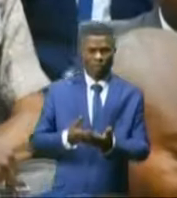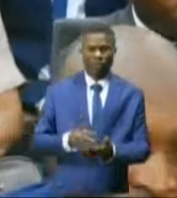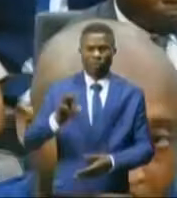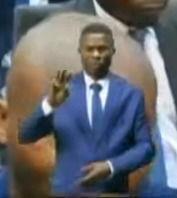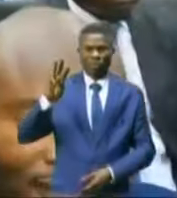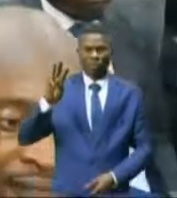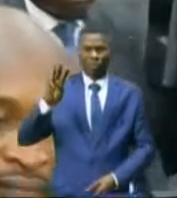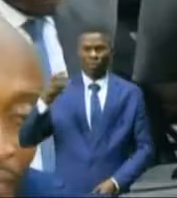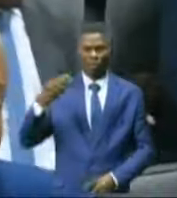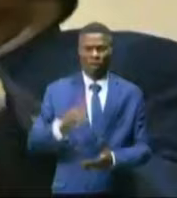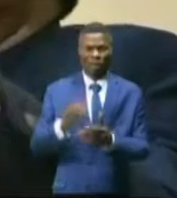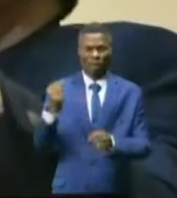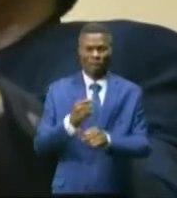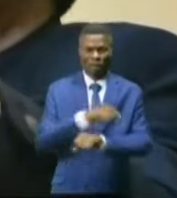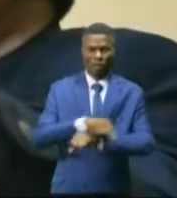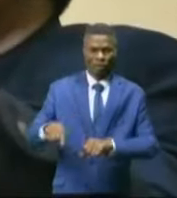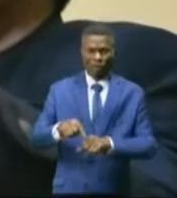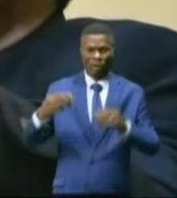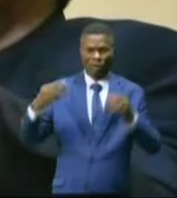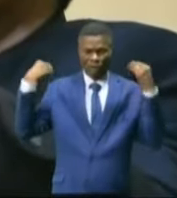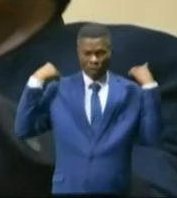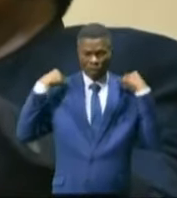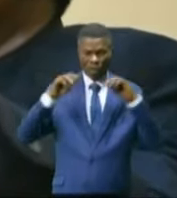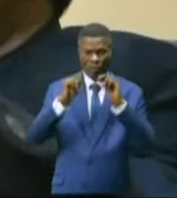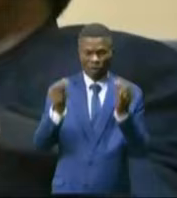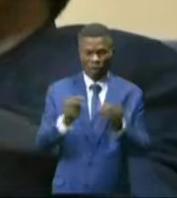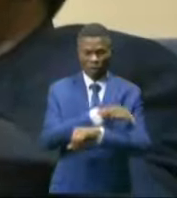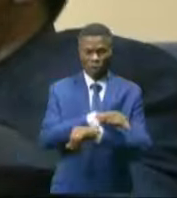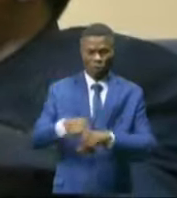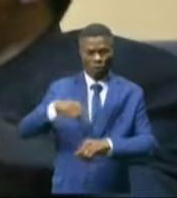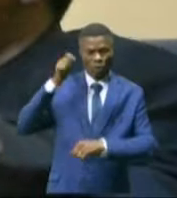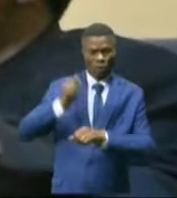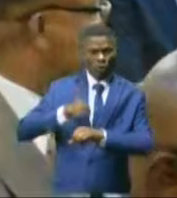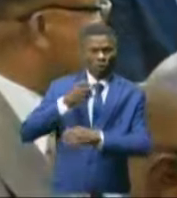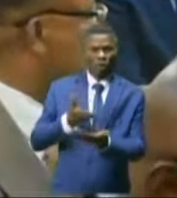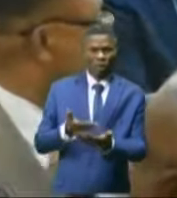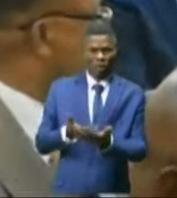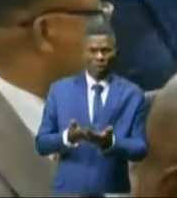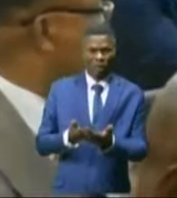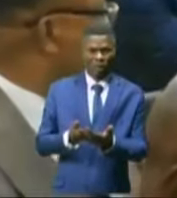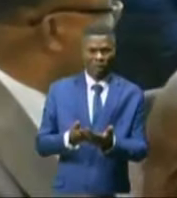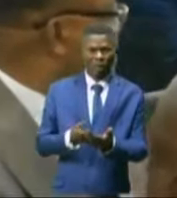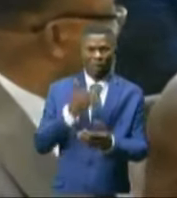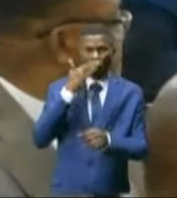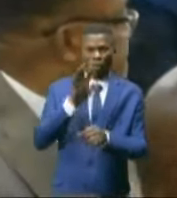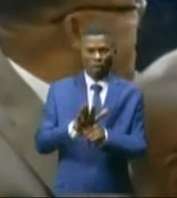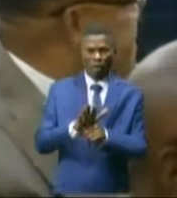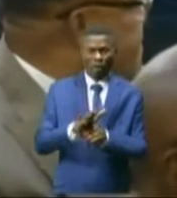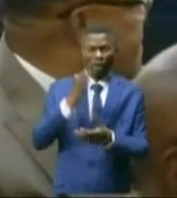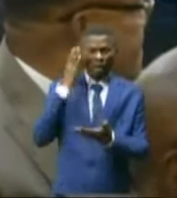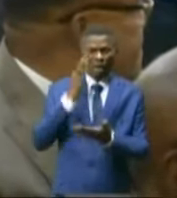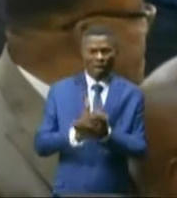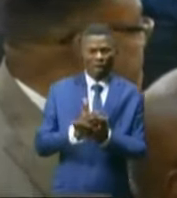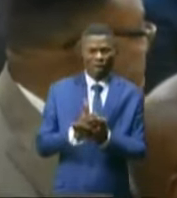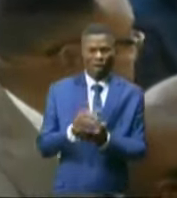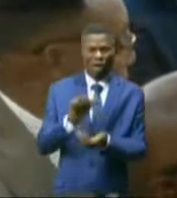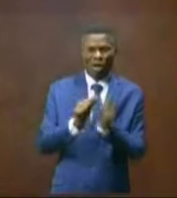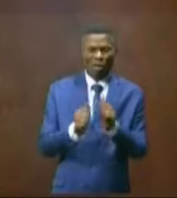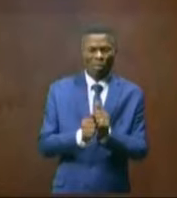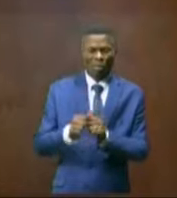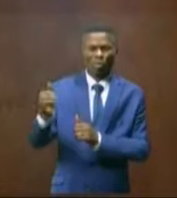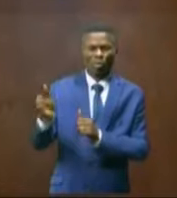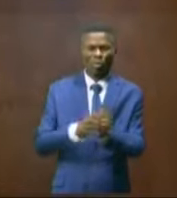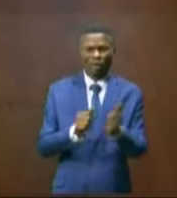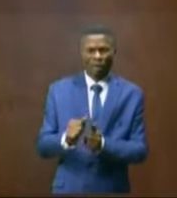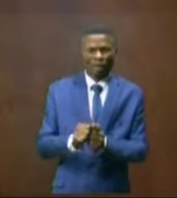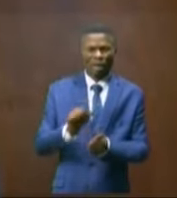de justice. Le chef de corps de cette haute instance de l'ordre judiciaire avait promis de lutter contre toute forme